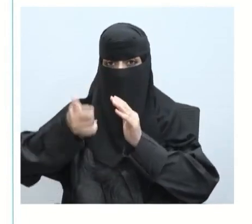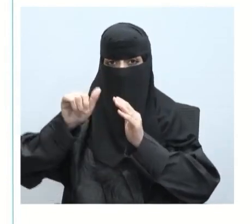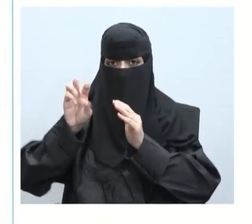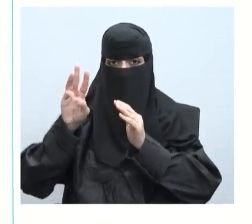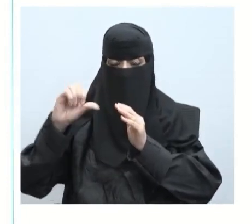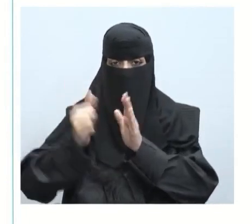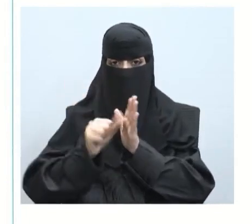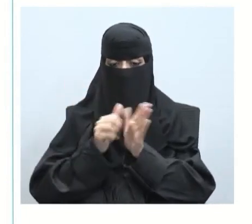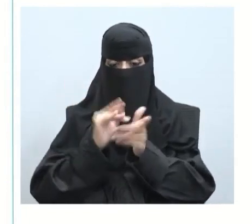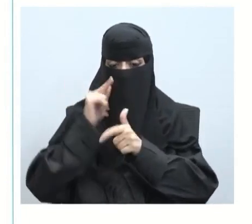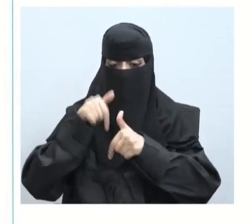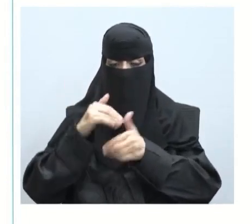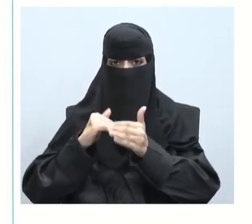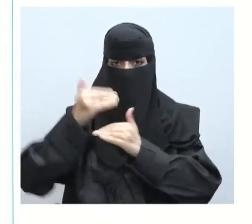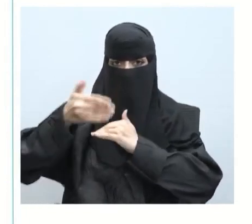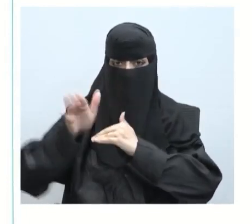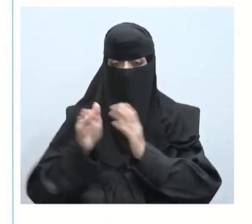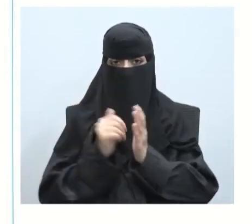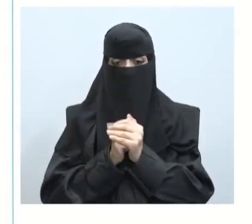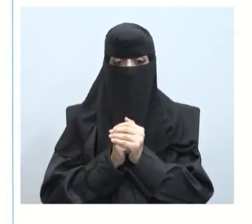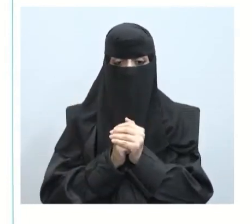باسم mqtt_arduino.